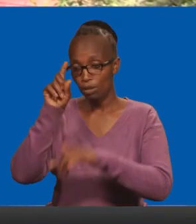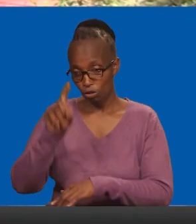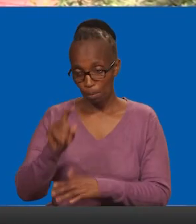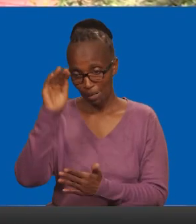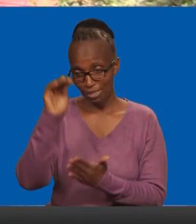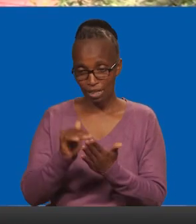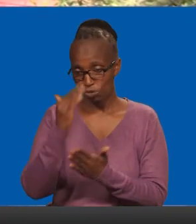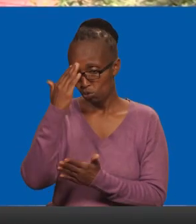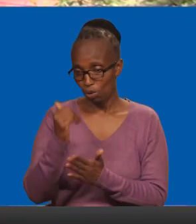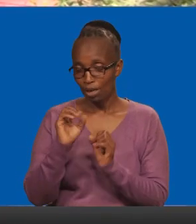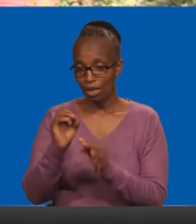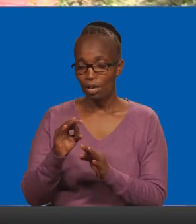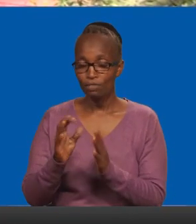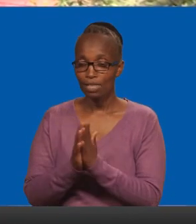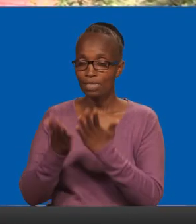si vizuri.